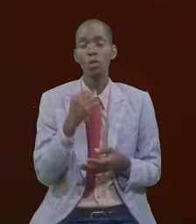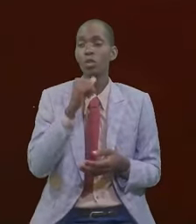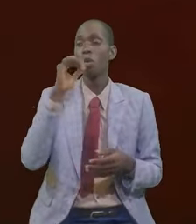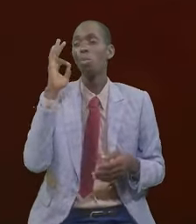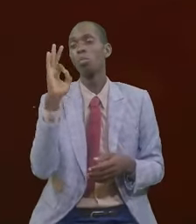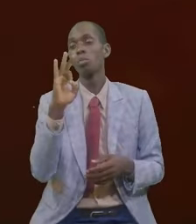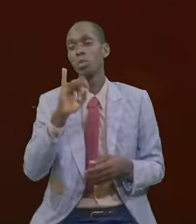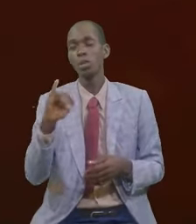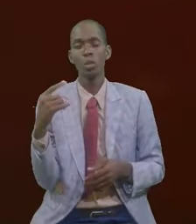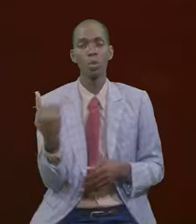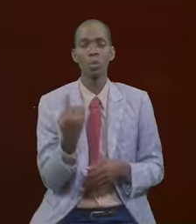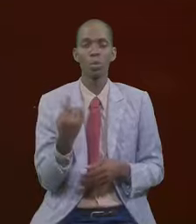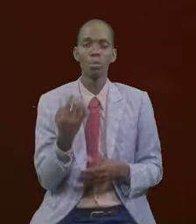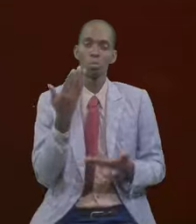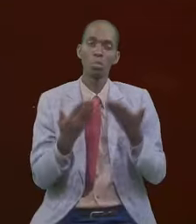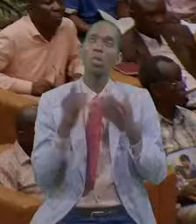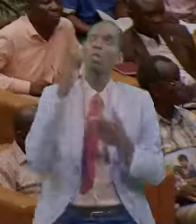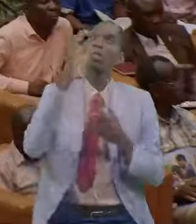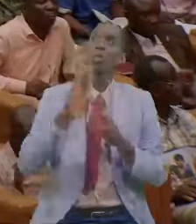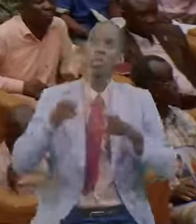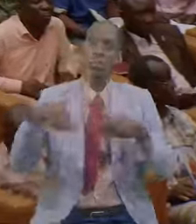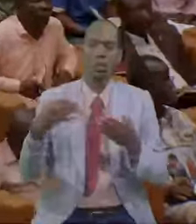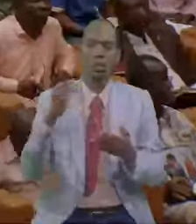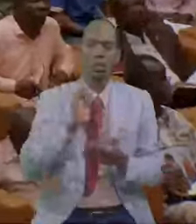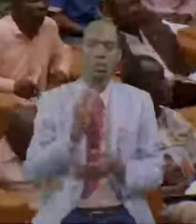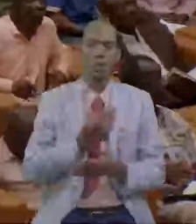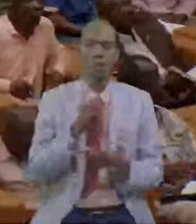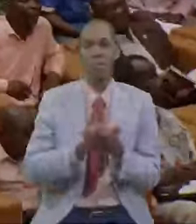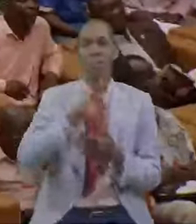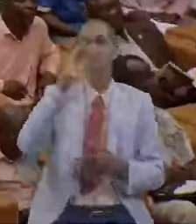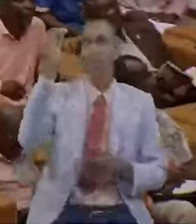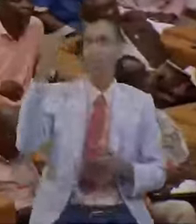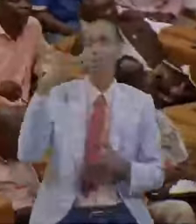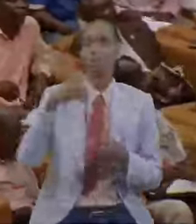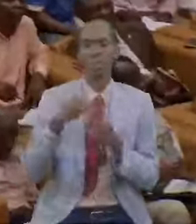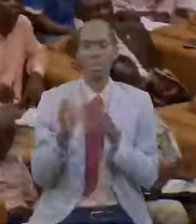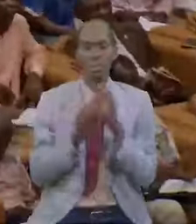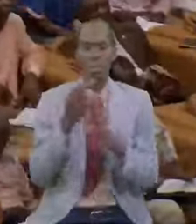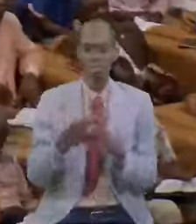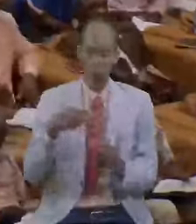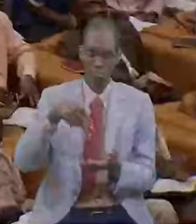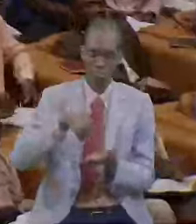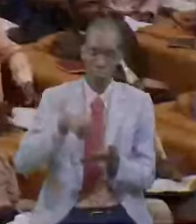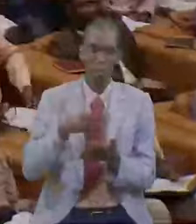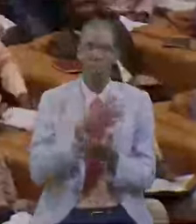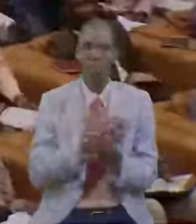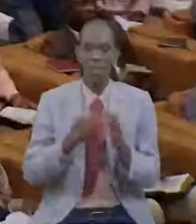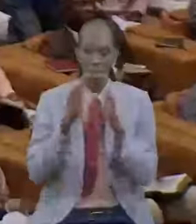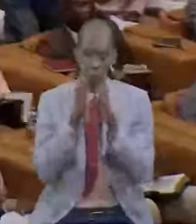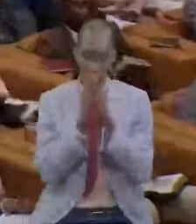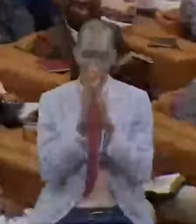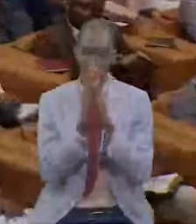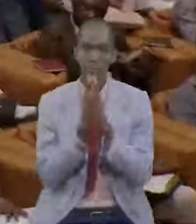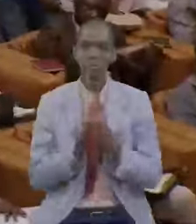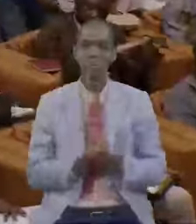l'écouter seulement et ne pas seulement prêcher la parole, que le Seigneur nous donne la grâce au nom de Jésus. Tenons-nous debout maintenant et parlons au